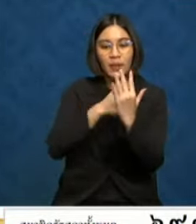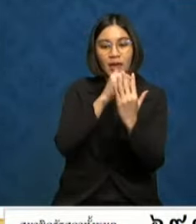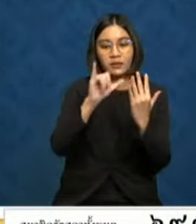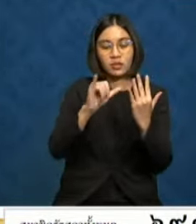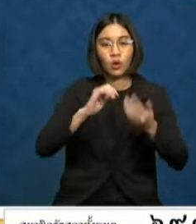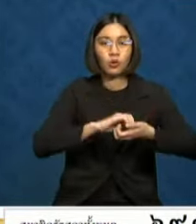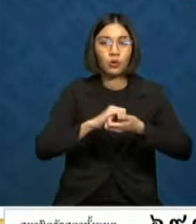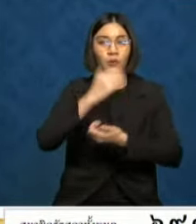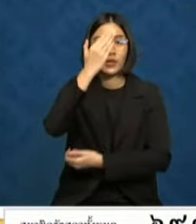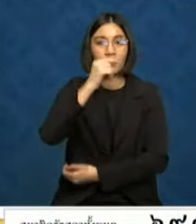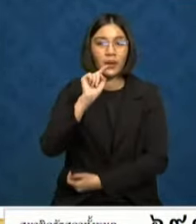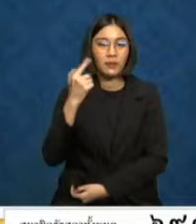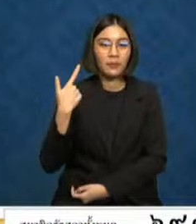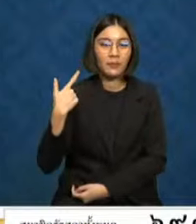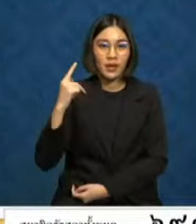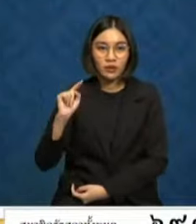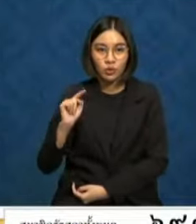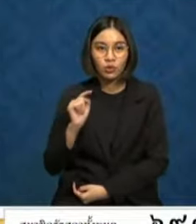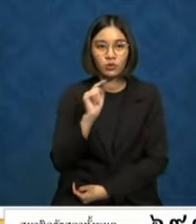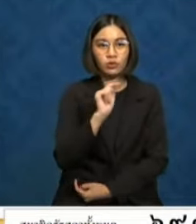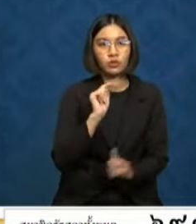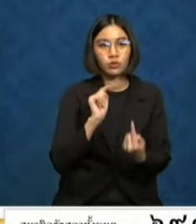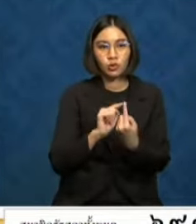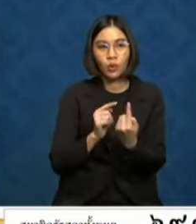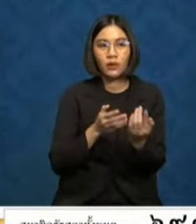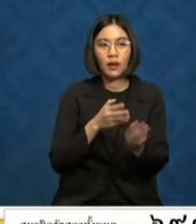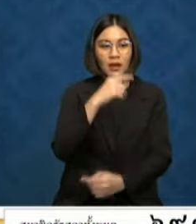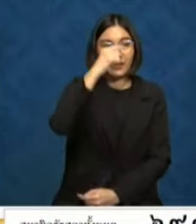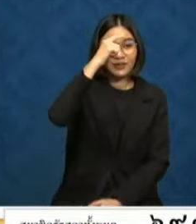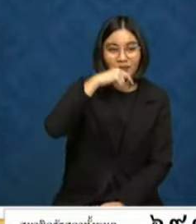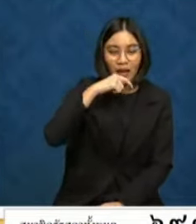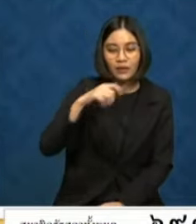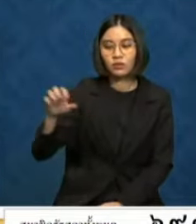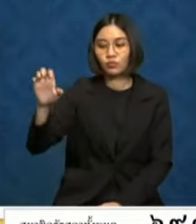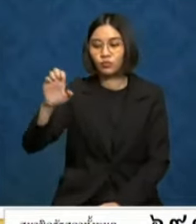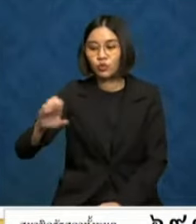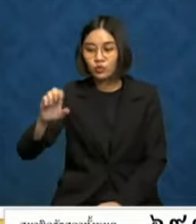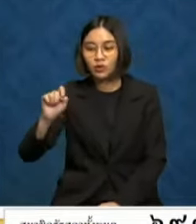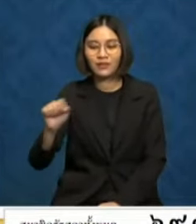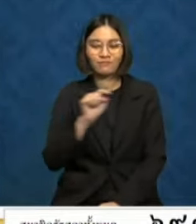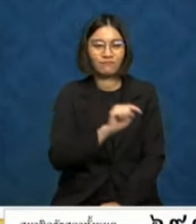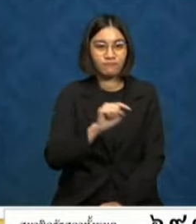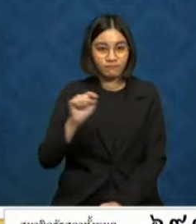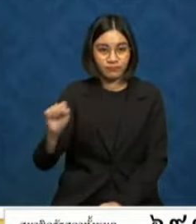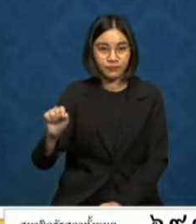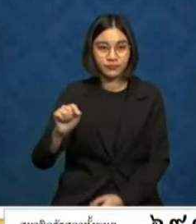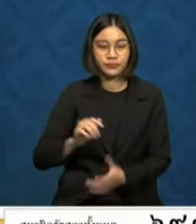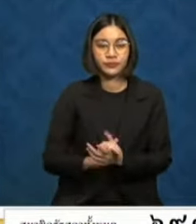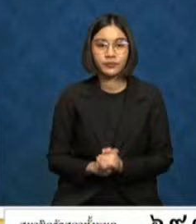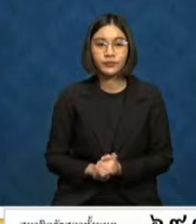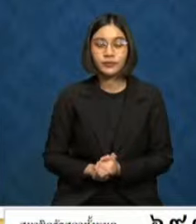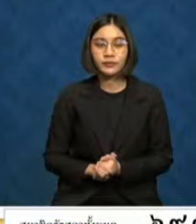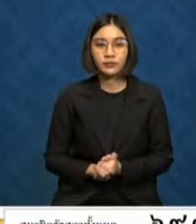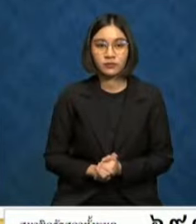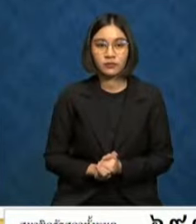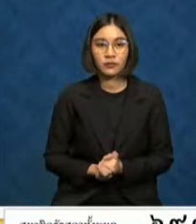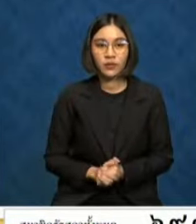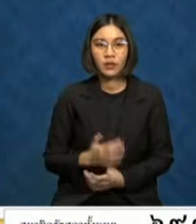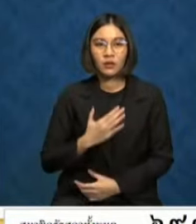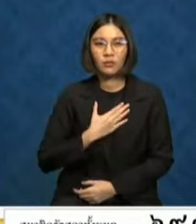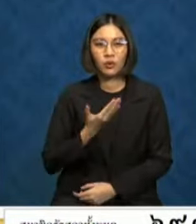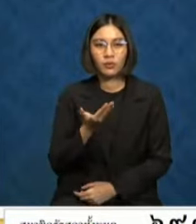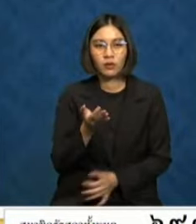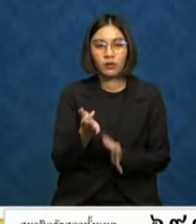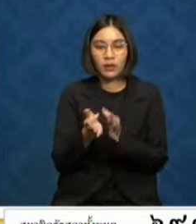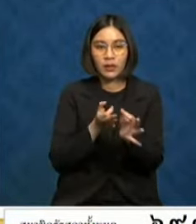มกันเพื่อผลประโยชน์ของทั้งสองภูมิภาคทั้งสหภาพยุโรปและประเทศไทยผมขออนุ